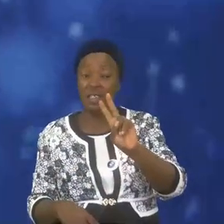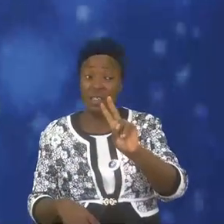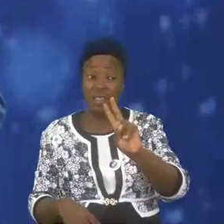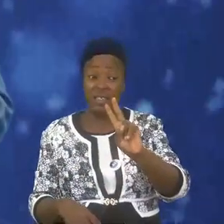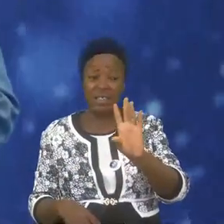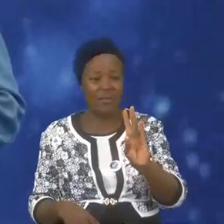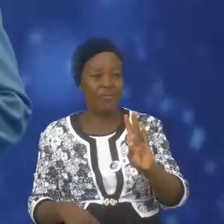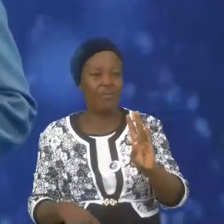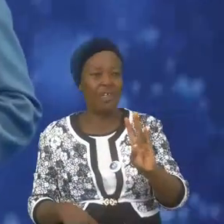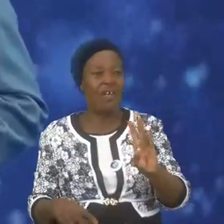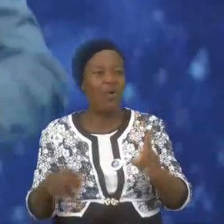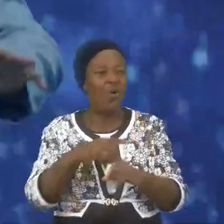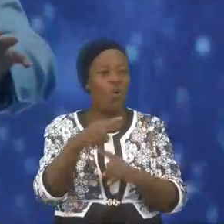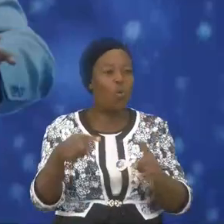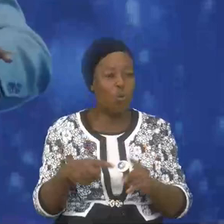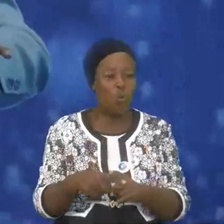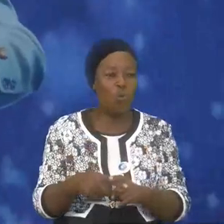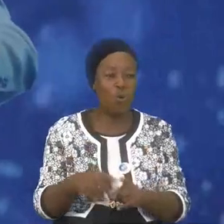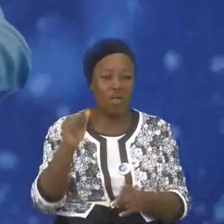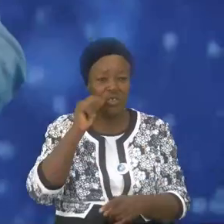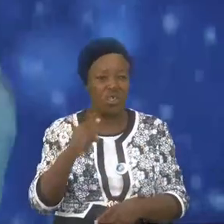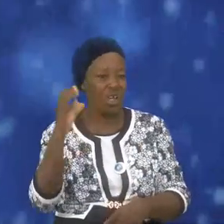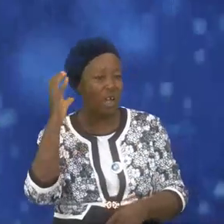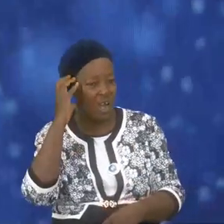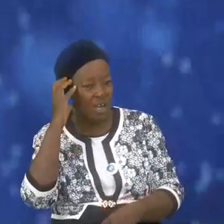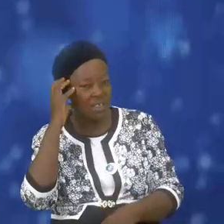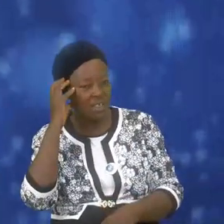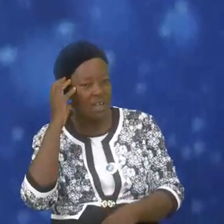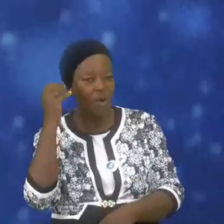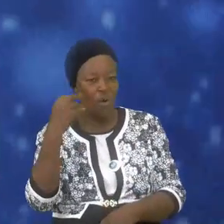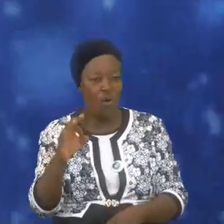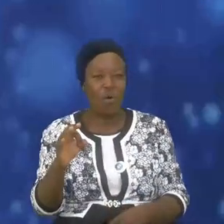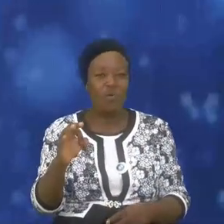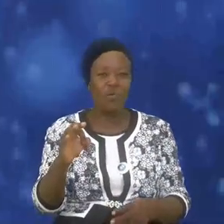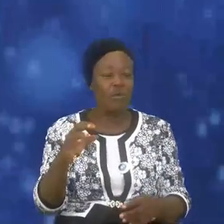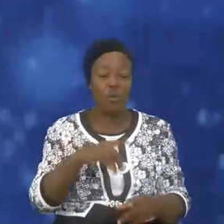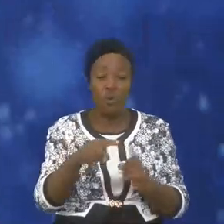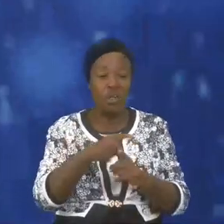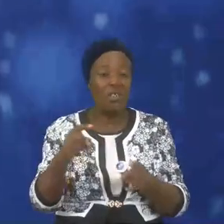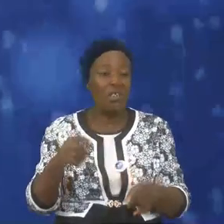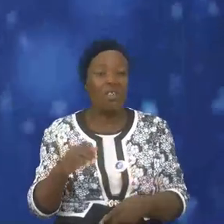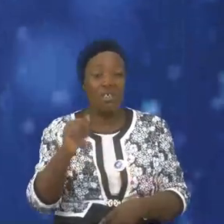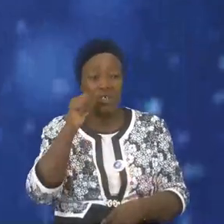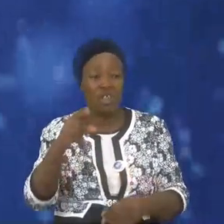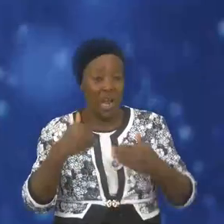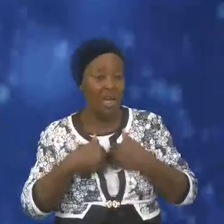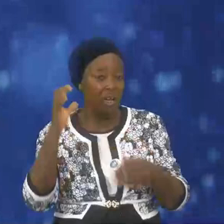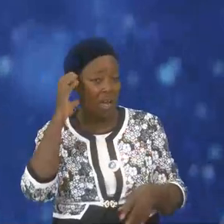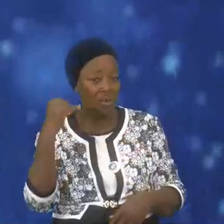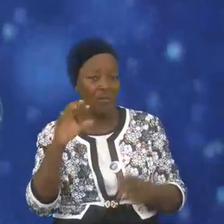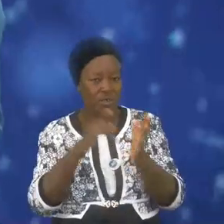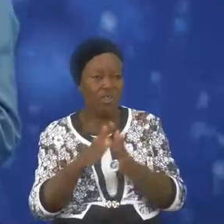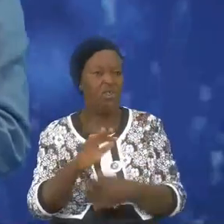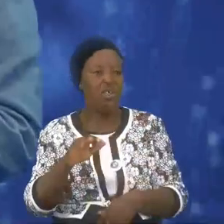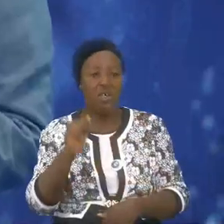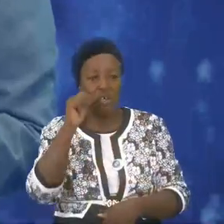Verset 27. Ayant entendu parler de Jésus, elle est venue dans la